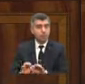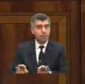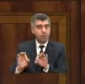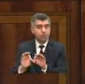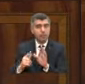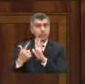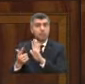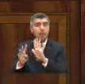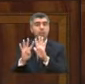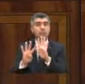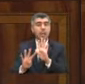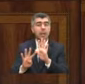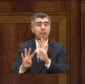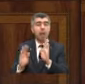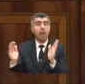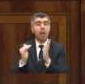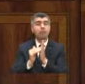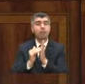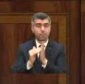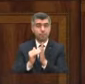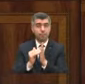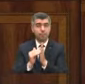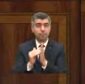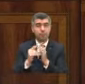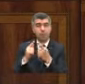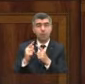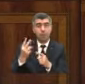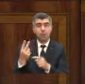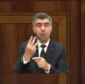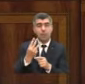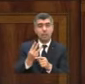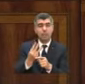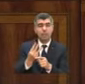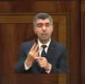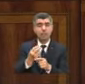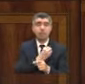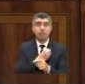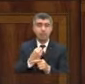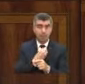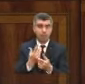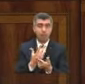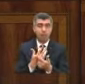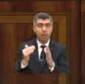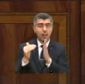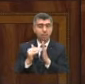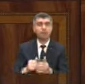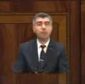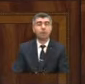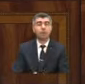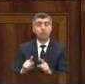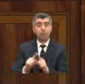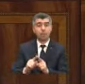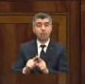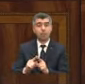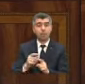ب 97,566 مهني صحي، منها 32,522 من الأطباء، خاصة إذا علمنا أنه في القطاع العام